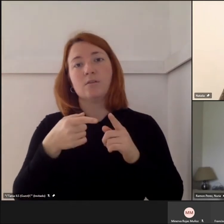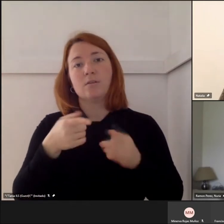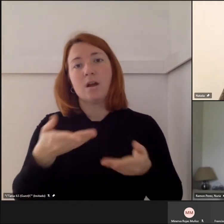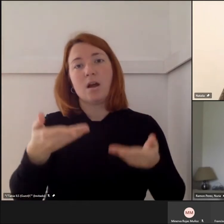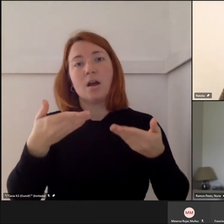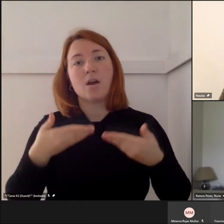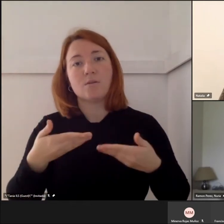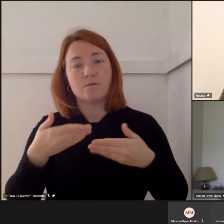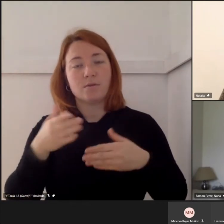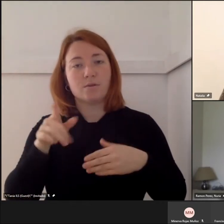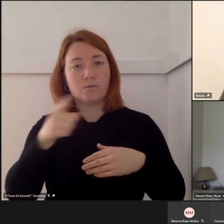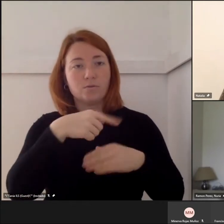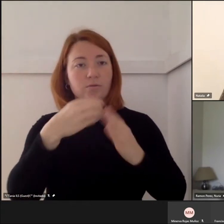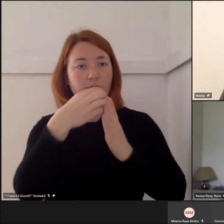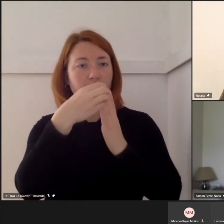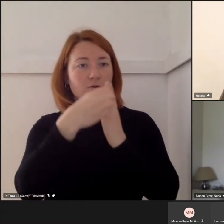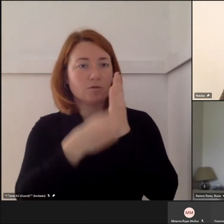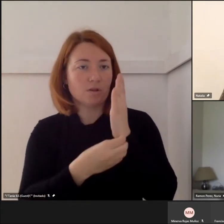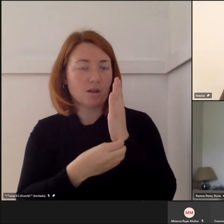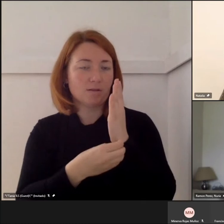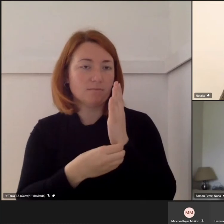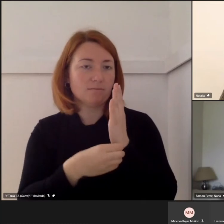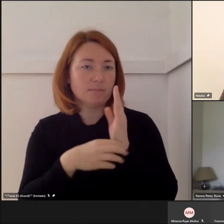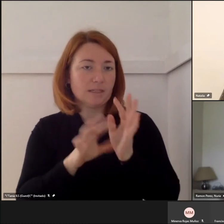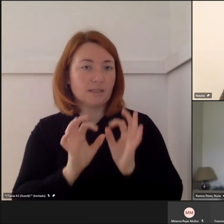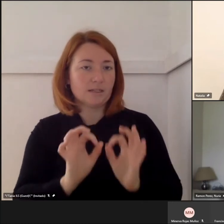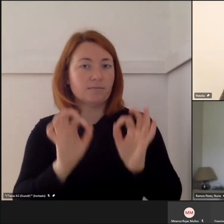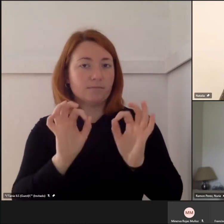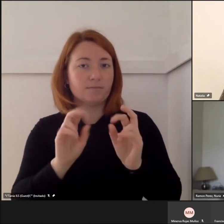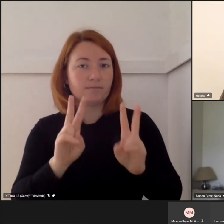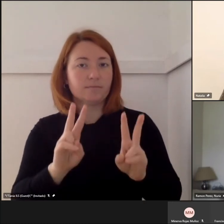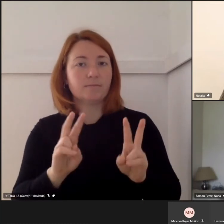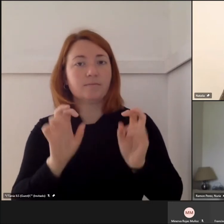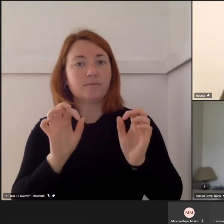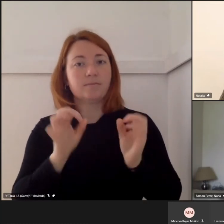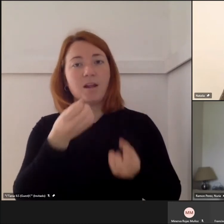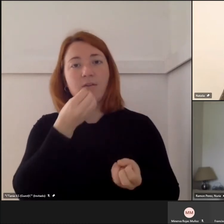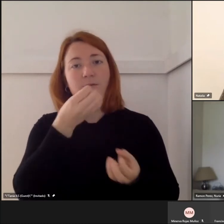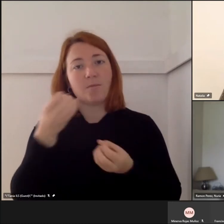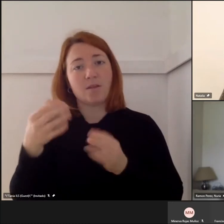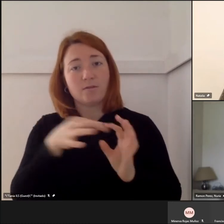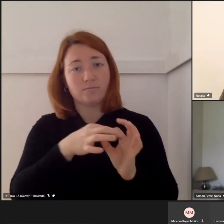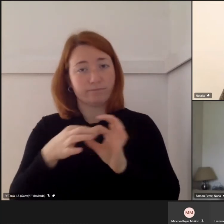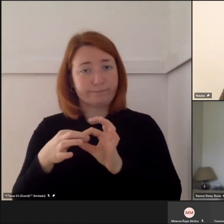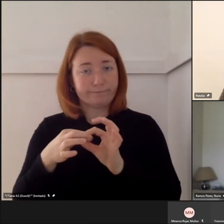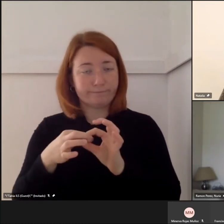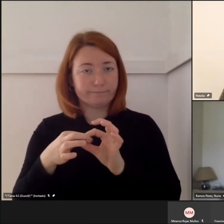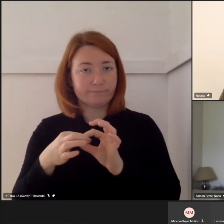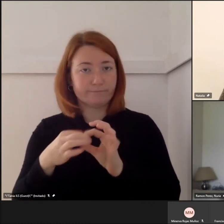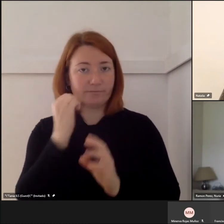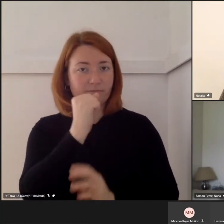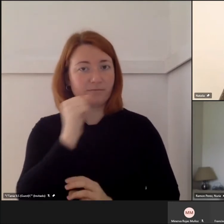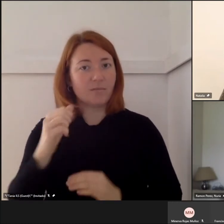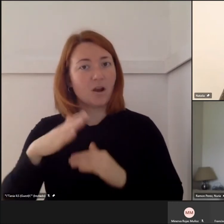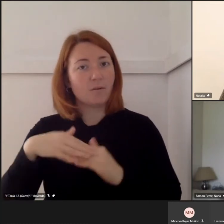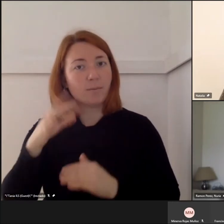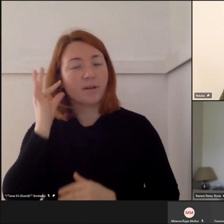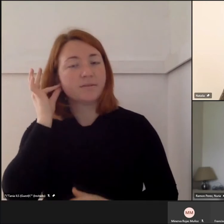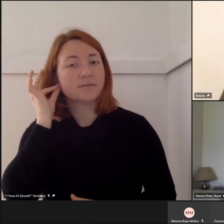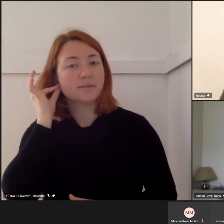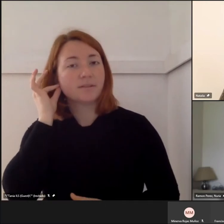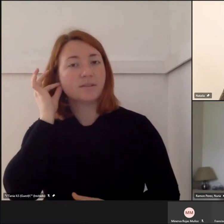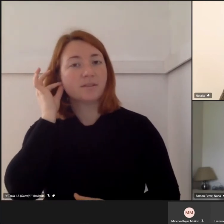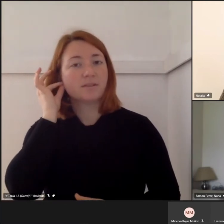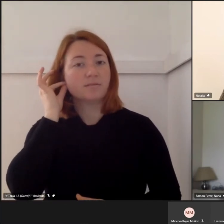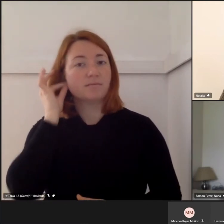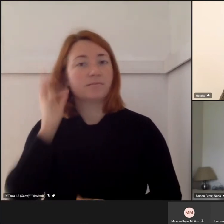fem alguns dossiers específics de l'explotació de les dades d'aquesta línia. També fem explotació